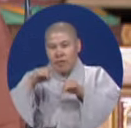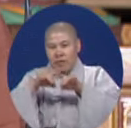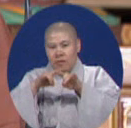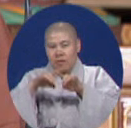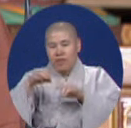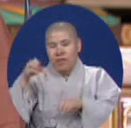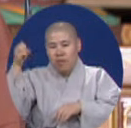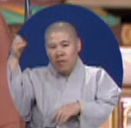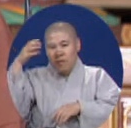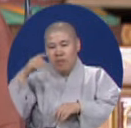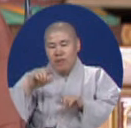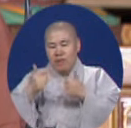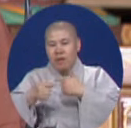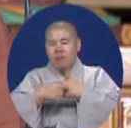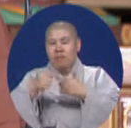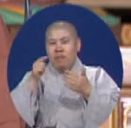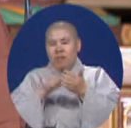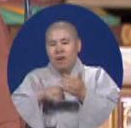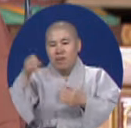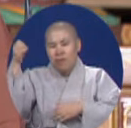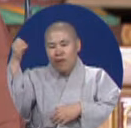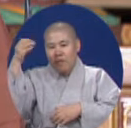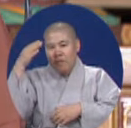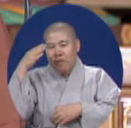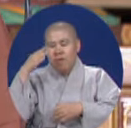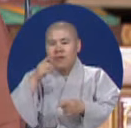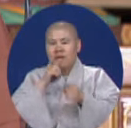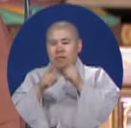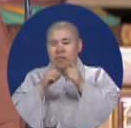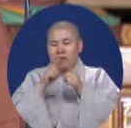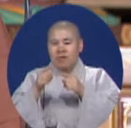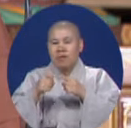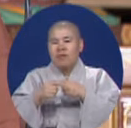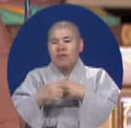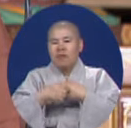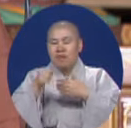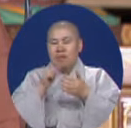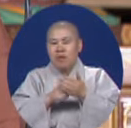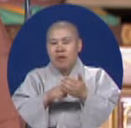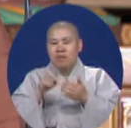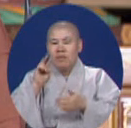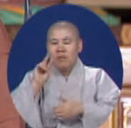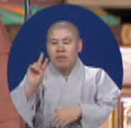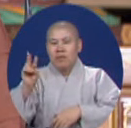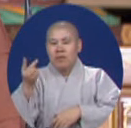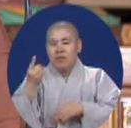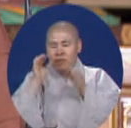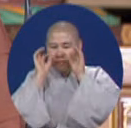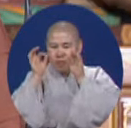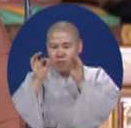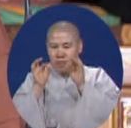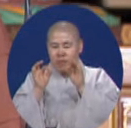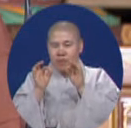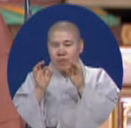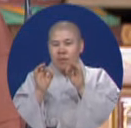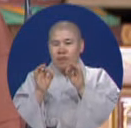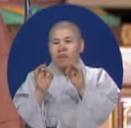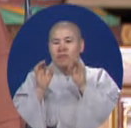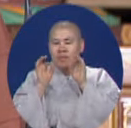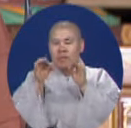불빛이 아니고 마음빛이에요. 그 마음을 돌이키고 그 공적영지의 마음을 돌아보는 걸